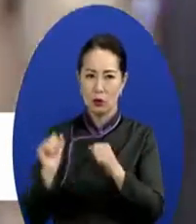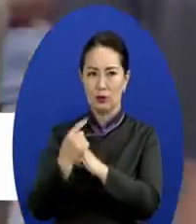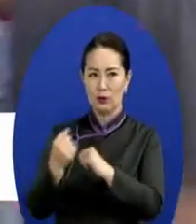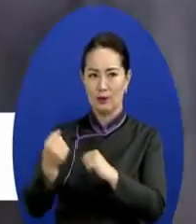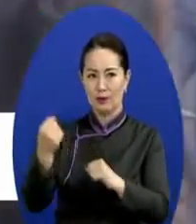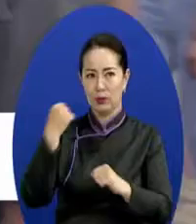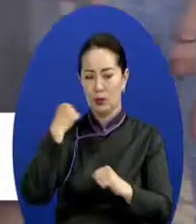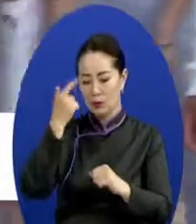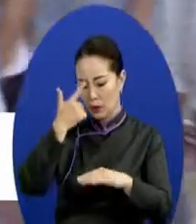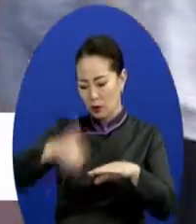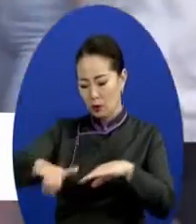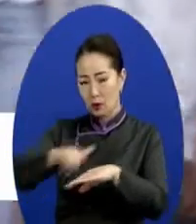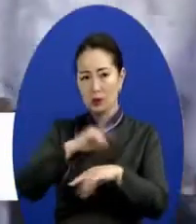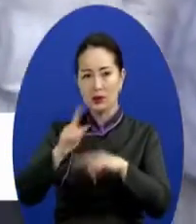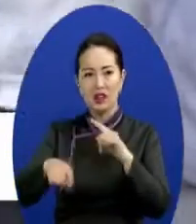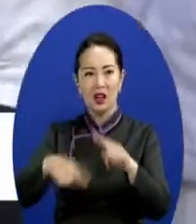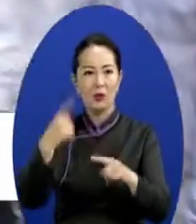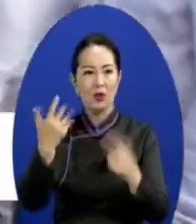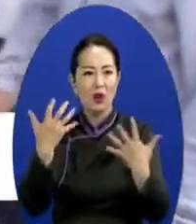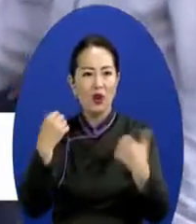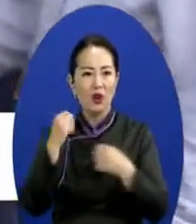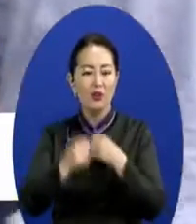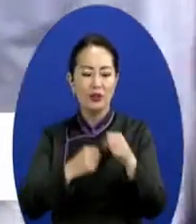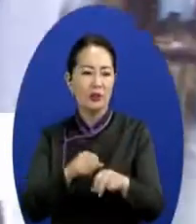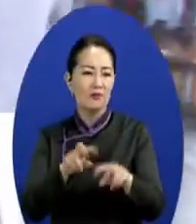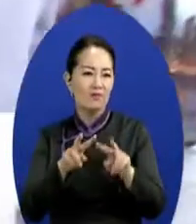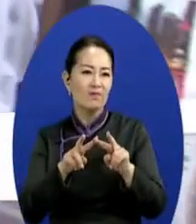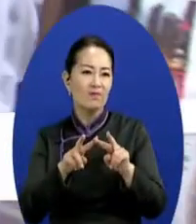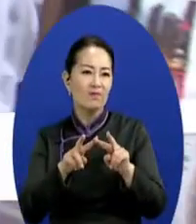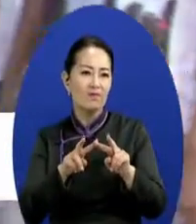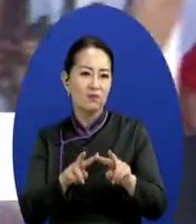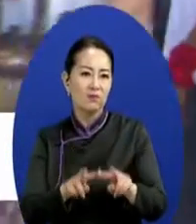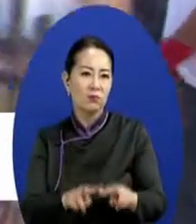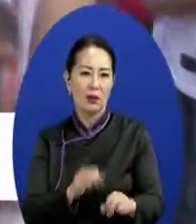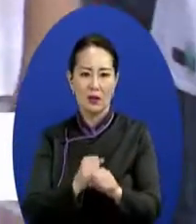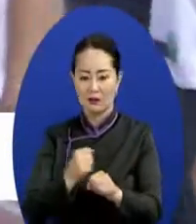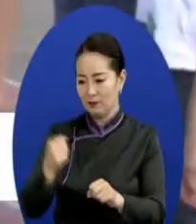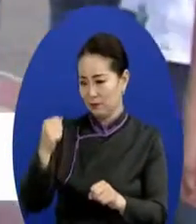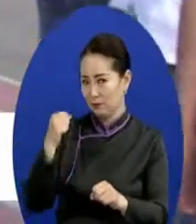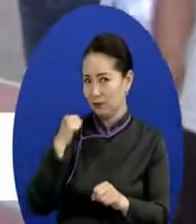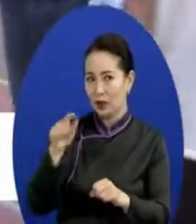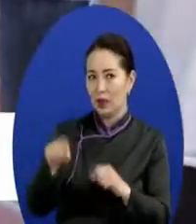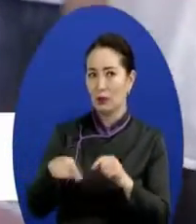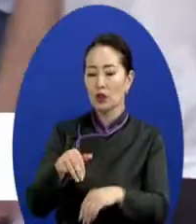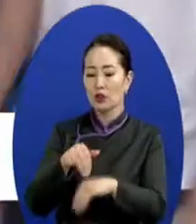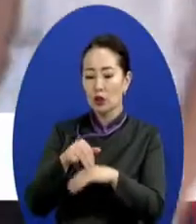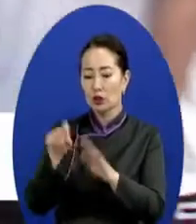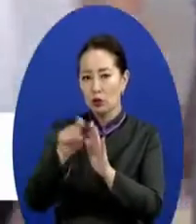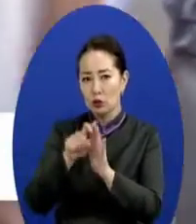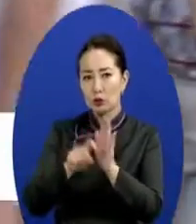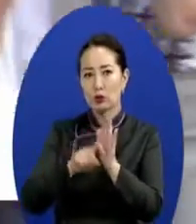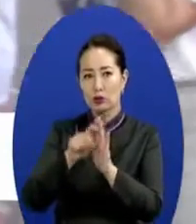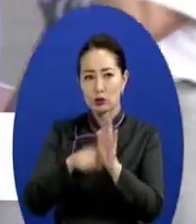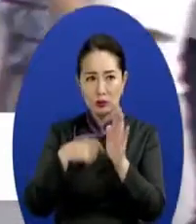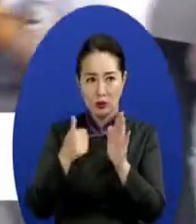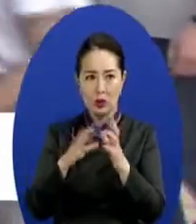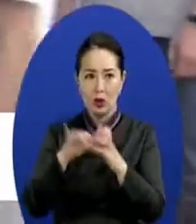онцлогтой. Манай Монгол улсын хамгийн одоо олон жил урт хугацаанд одоо энэ үйл ажиллагаагаа явуулж байгаа тогтсон хөтөлбөрүүдтэй олон